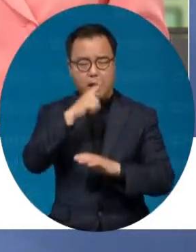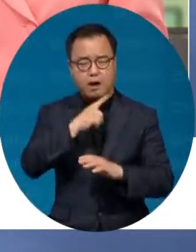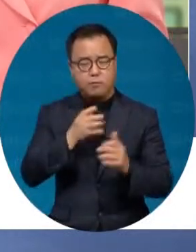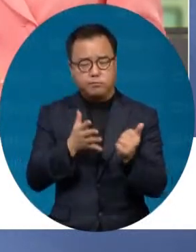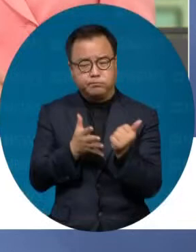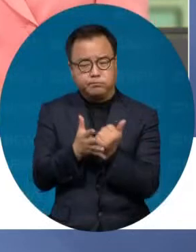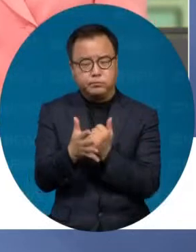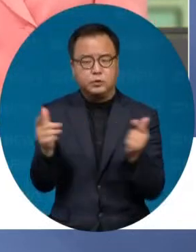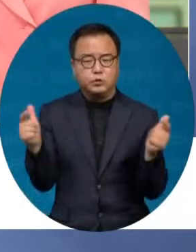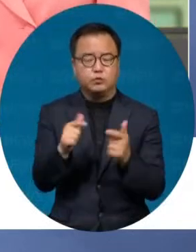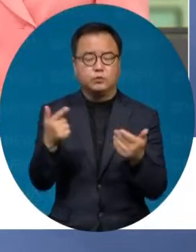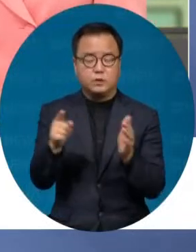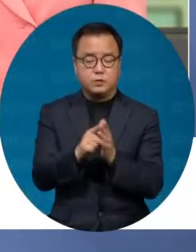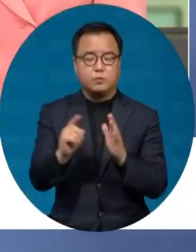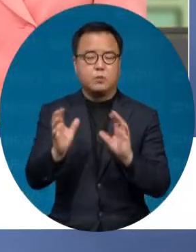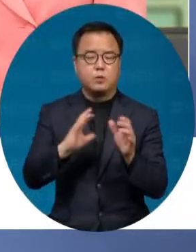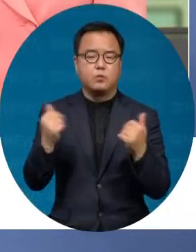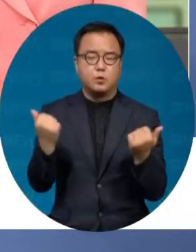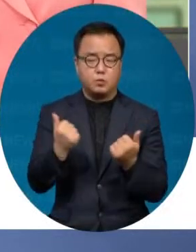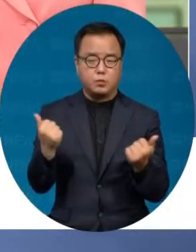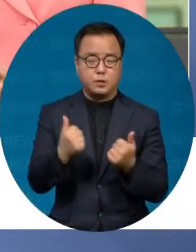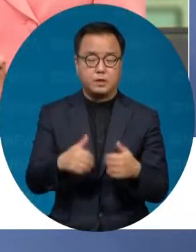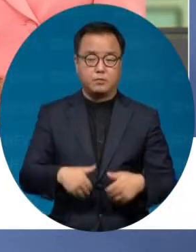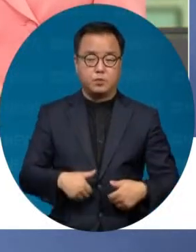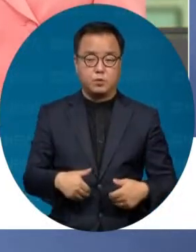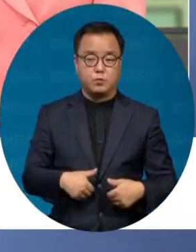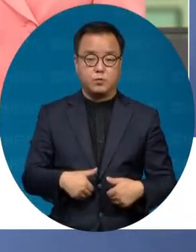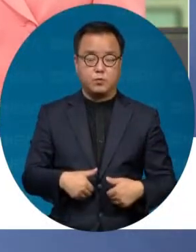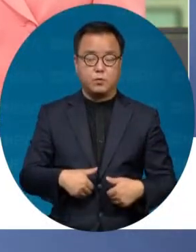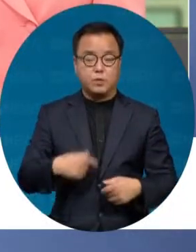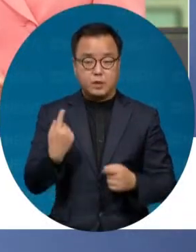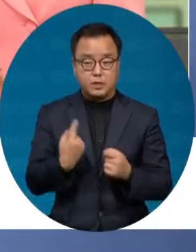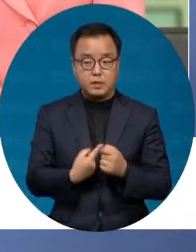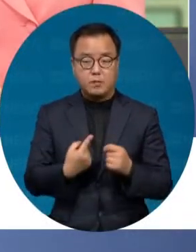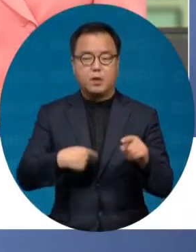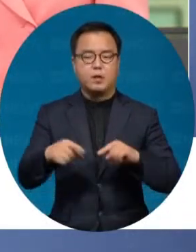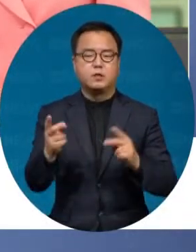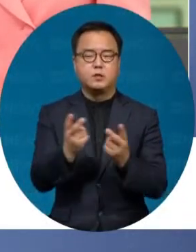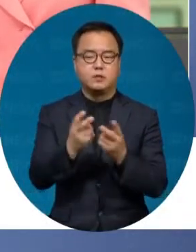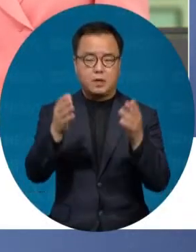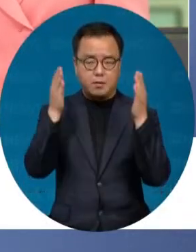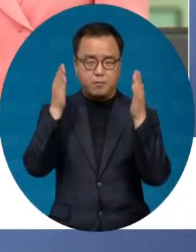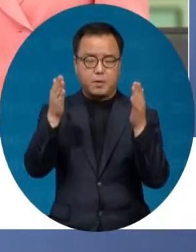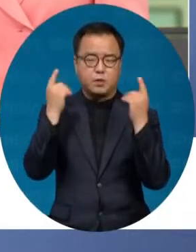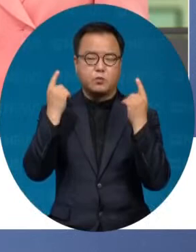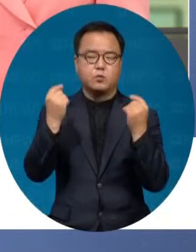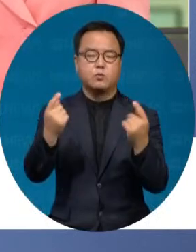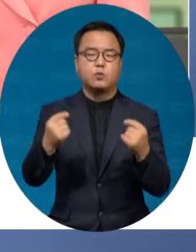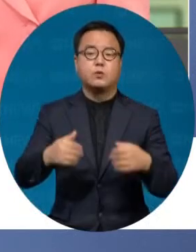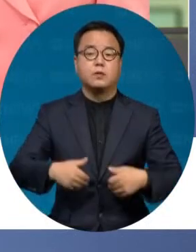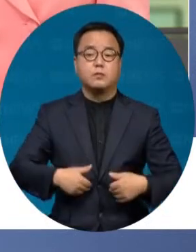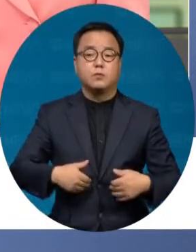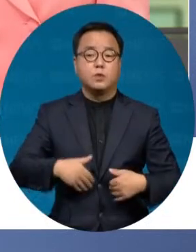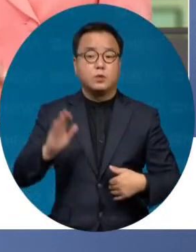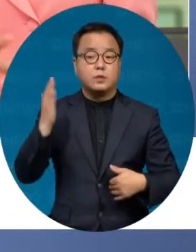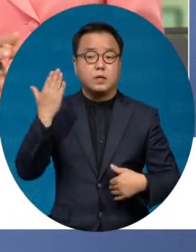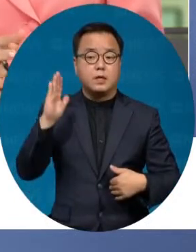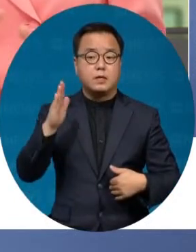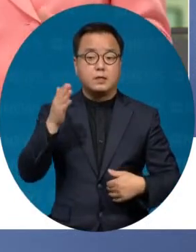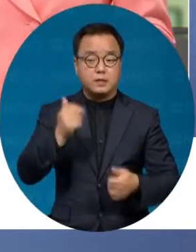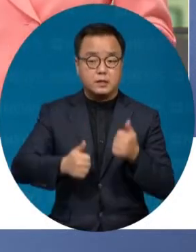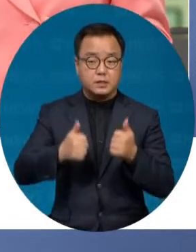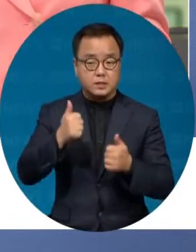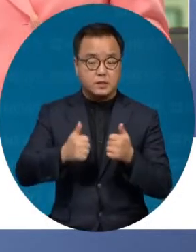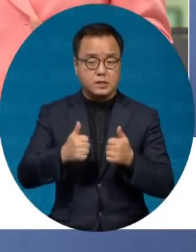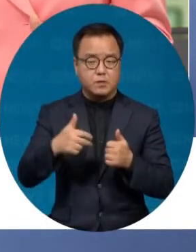조금 더 심도 있게 논의할 필요가 있습니다 우선 정책의 방향성을 일관되게 할 필요가 있는데요 최근 입시에서는 정시